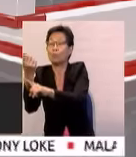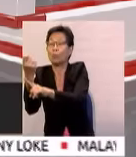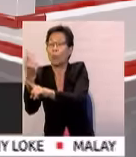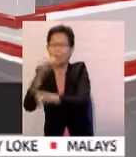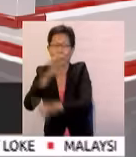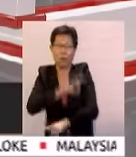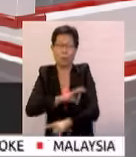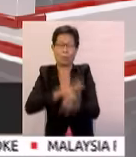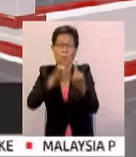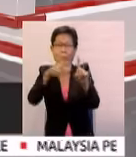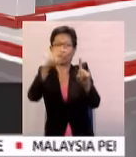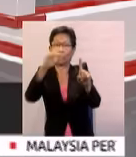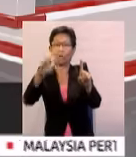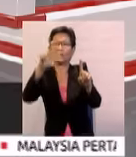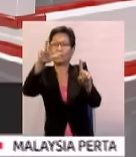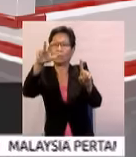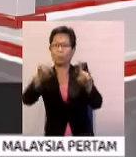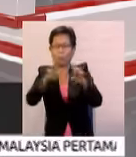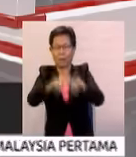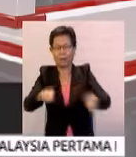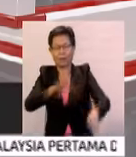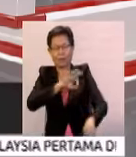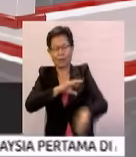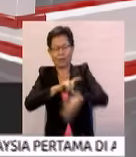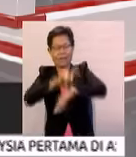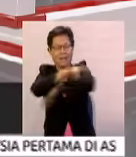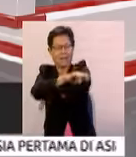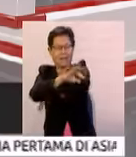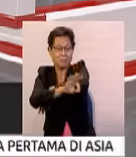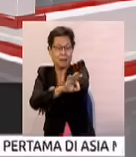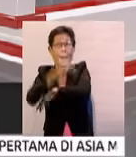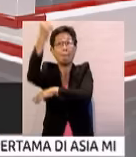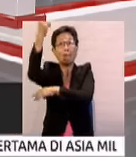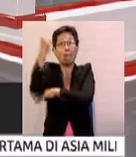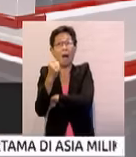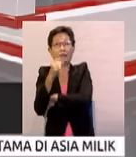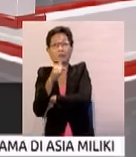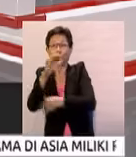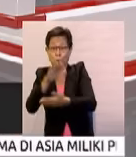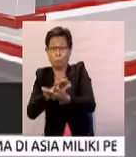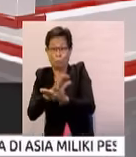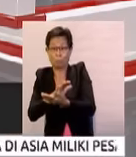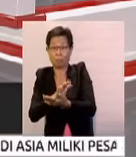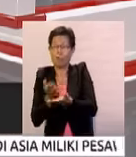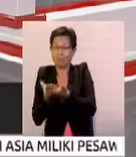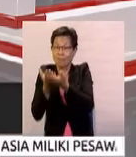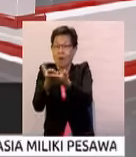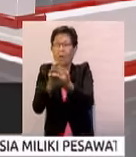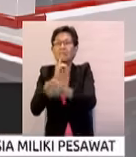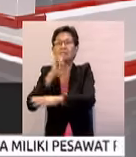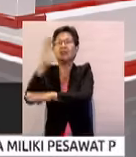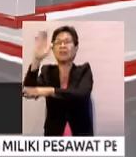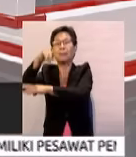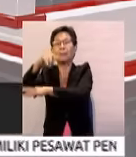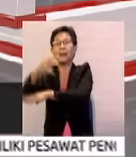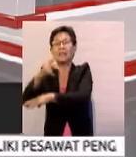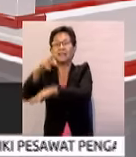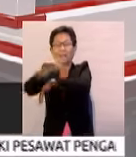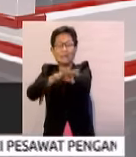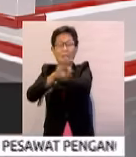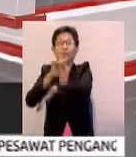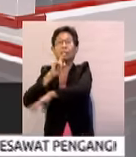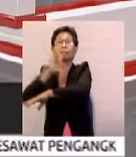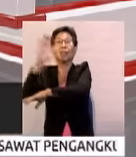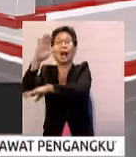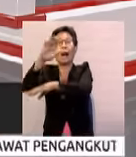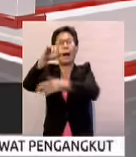kepada 1,230 pelajar di Negeri Sembilan. BAS merupakan satu daripada tawaran manifesto Pakatan Harapan Negeri Sembilan